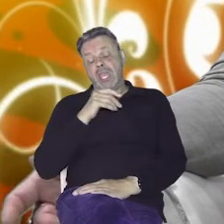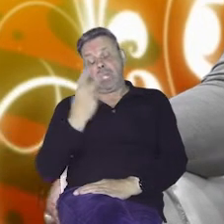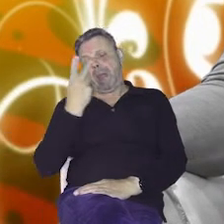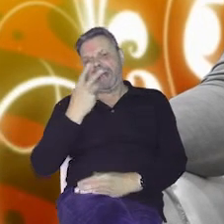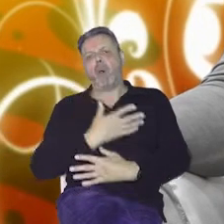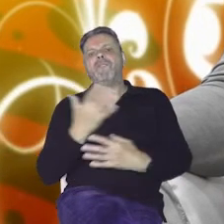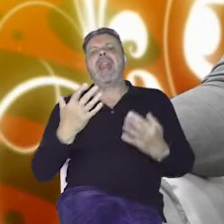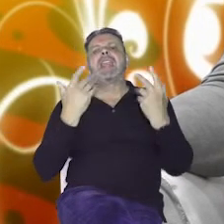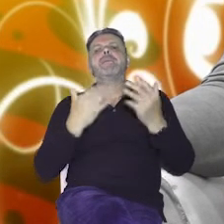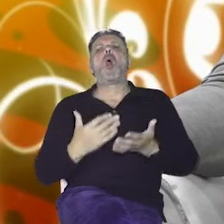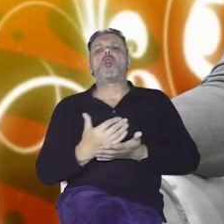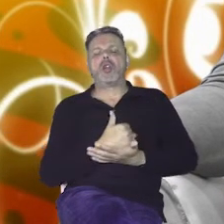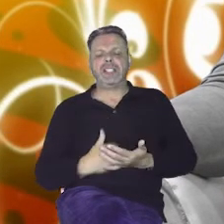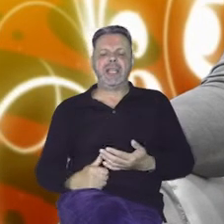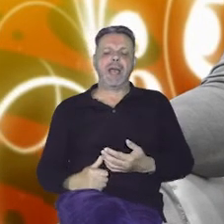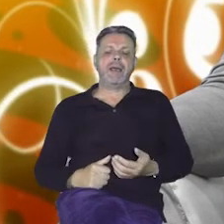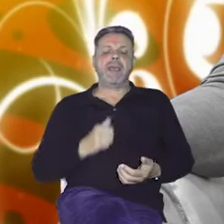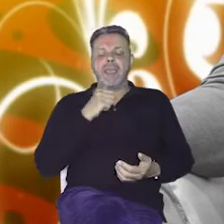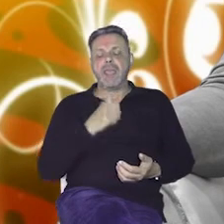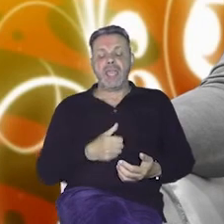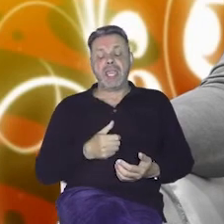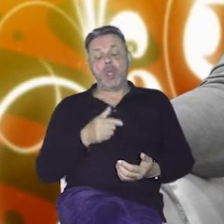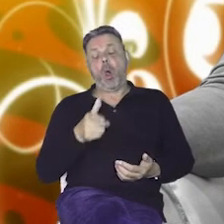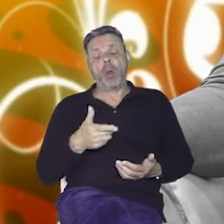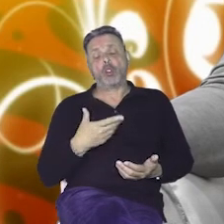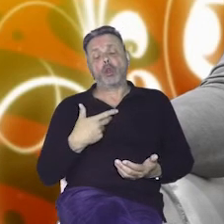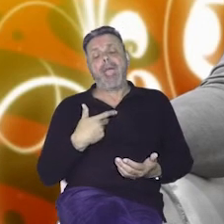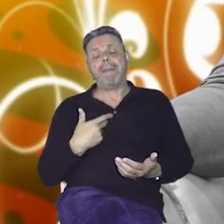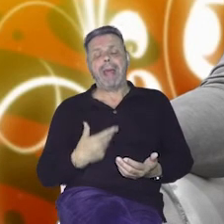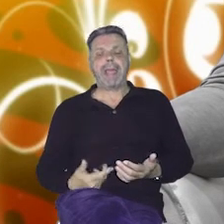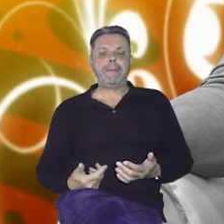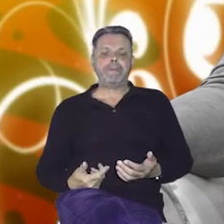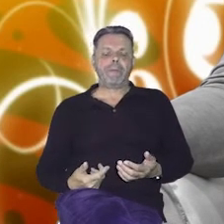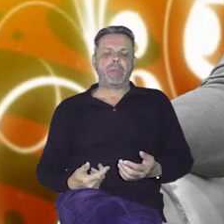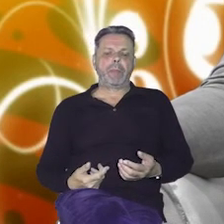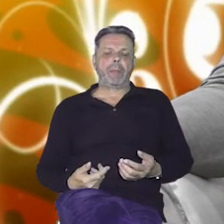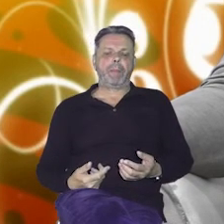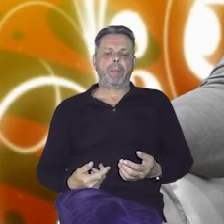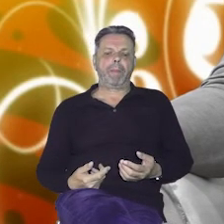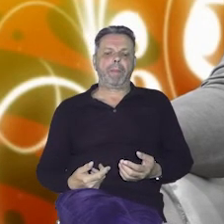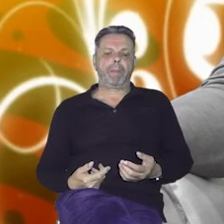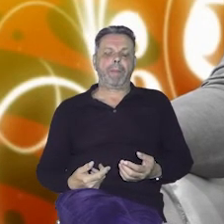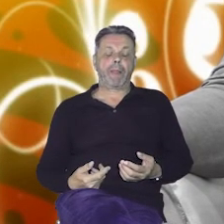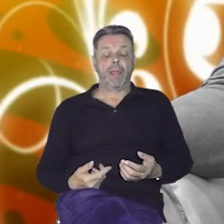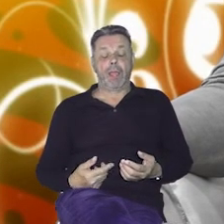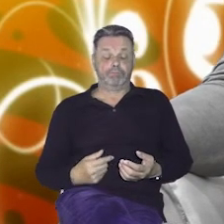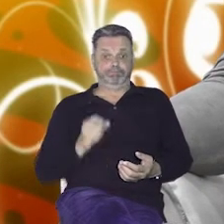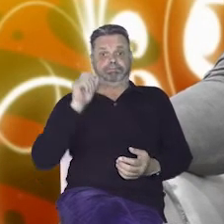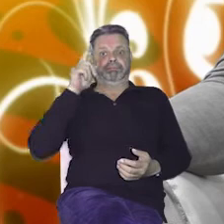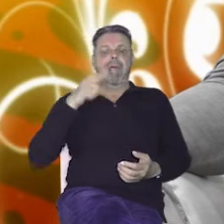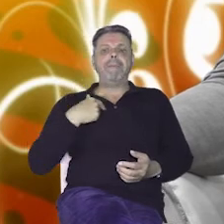tim domovima i jako veliki, ono što je meni posebno tu isto tako malo iskočilo, je to što u stvari mi